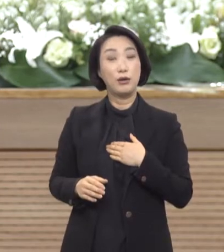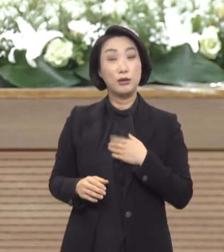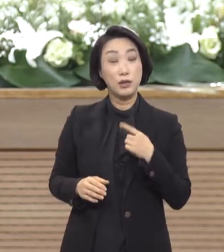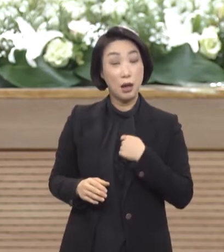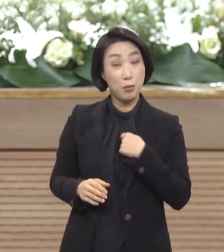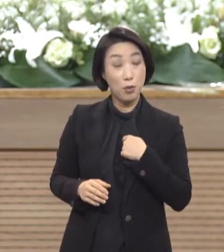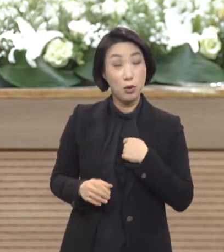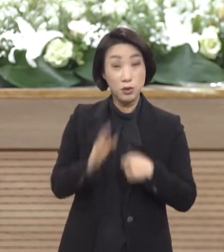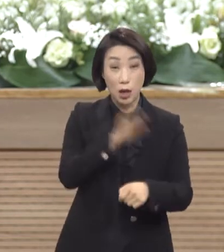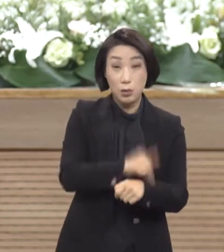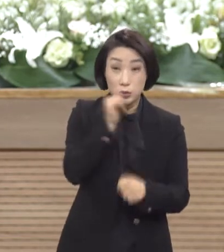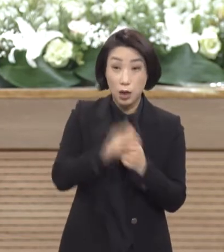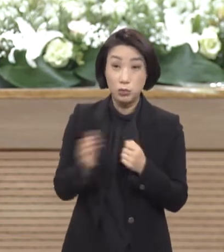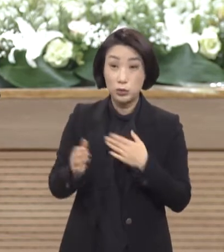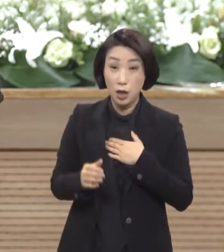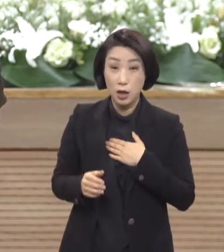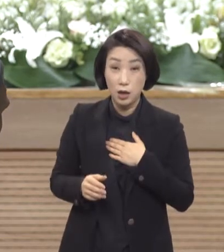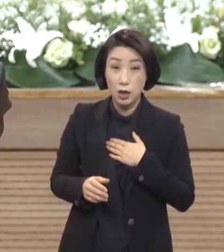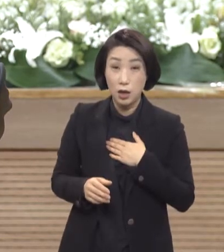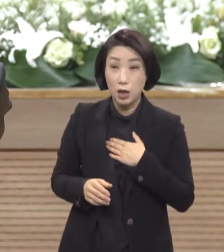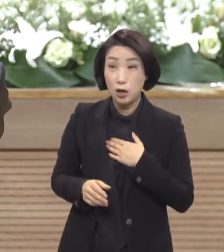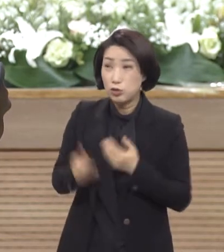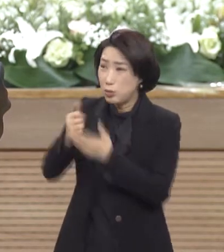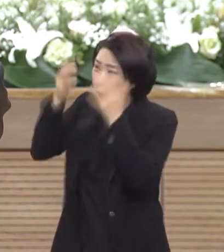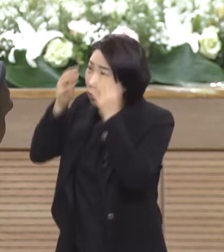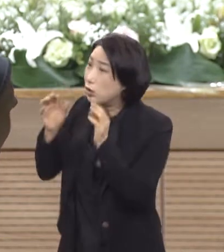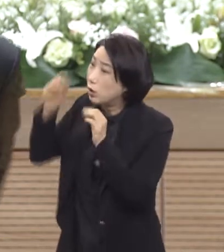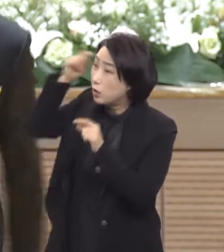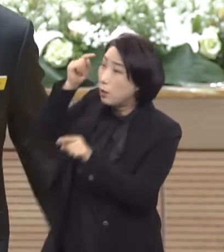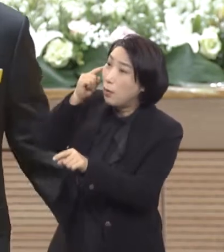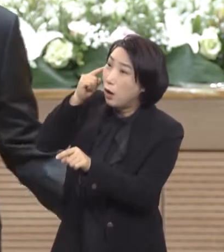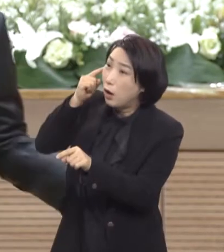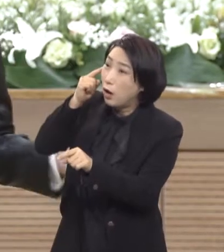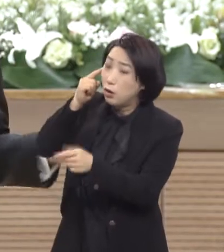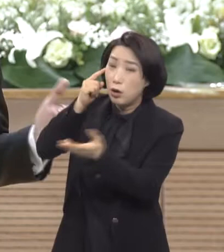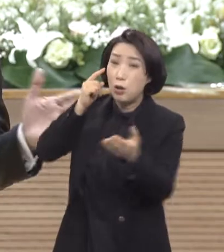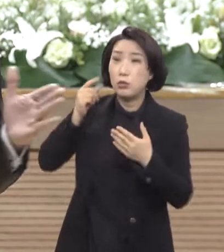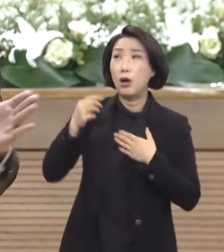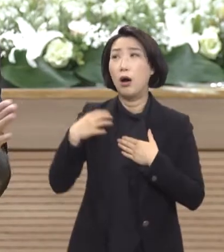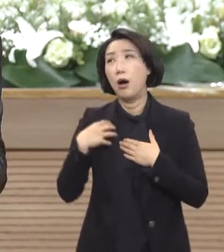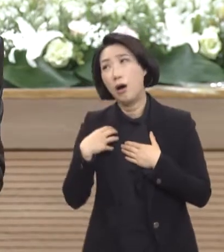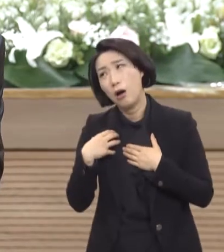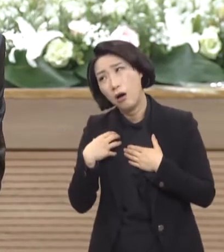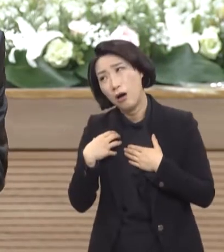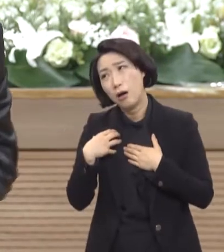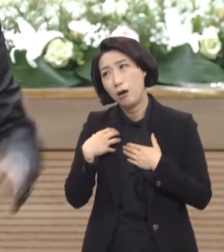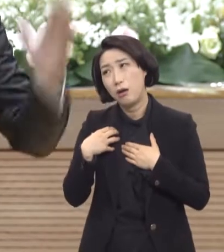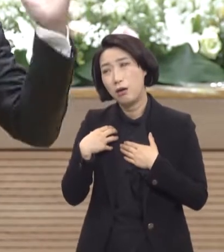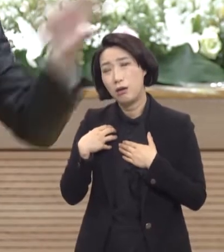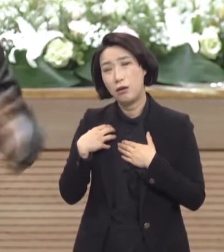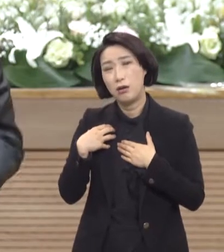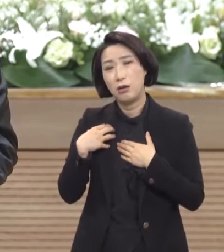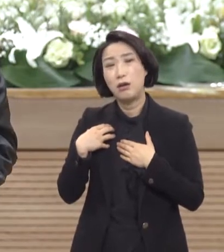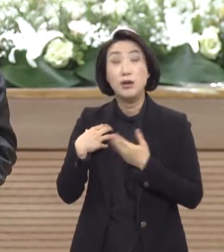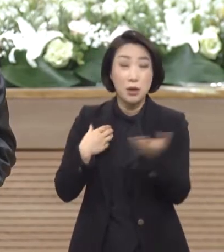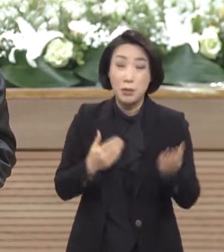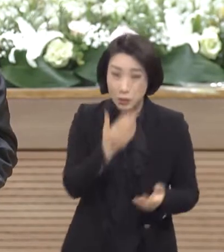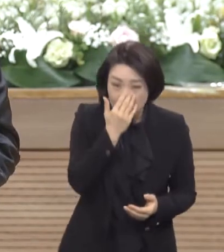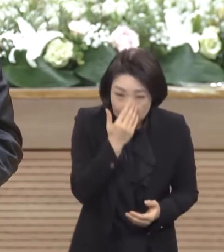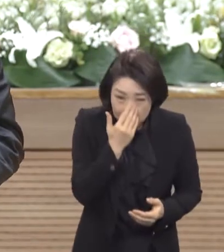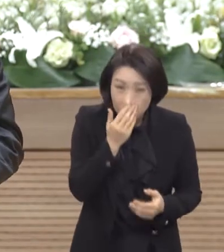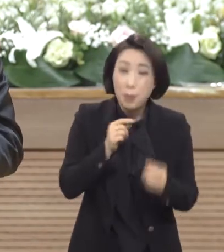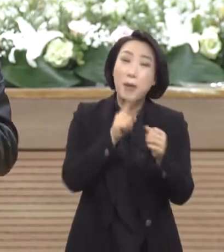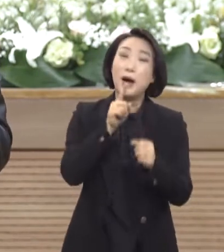내가 잘못했기 때문에 당한 주님의 고난을 바라보면서 얼마나 겸손하게. 그래서 겸손이라는